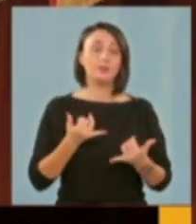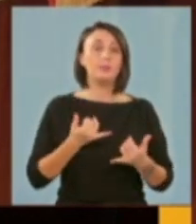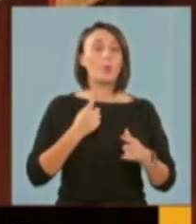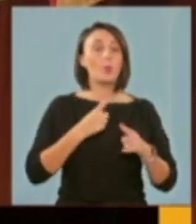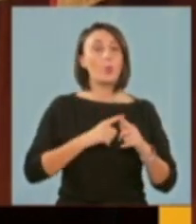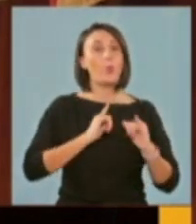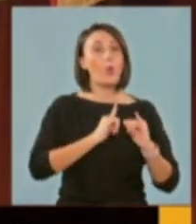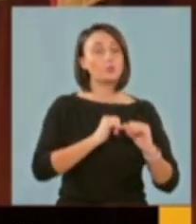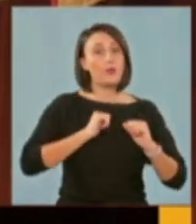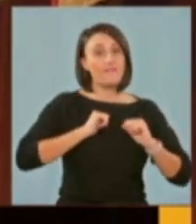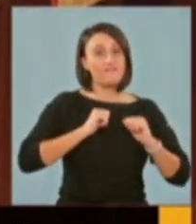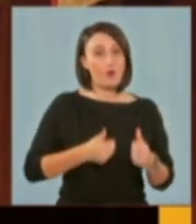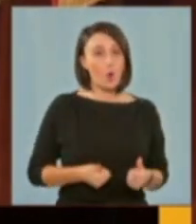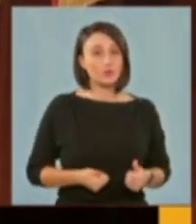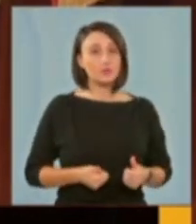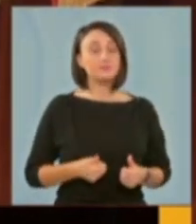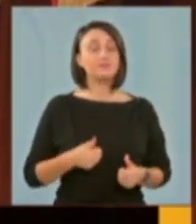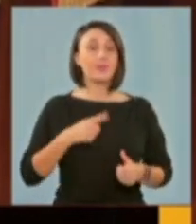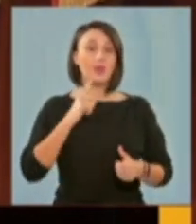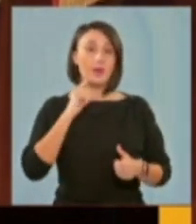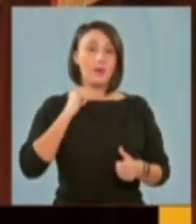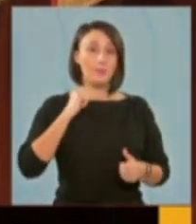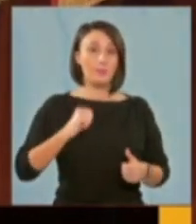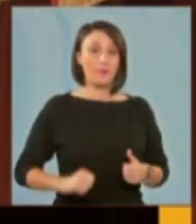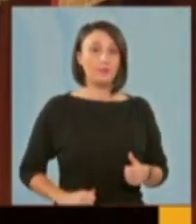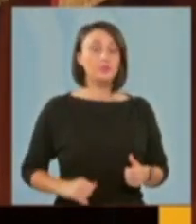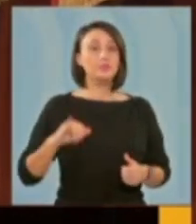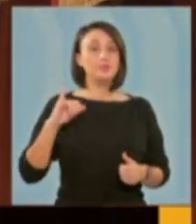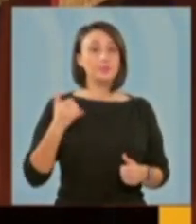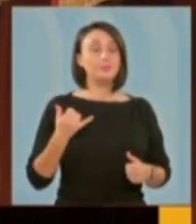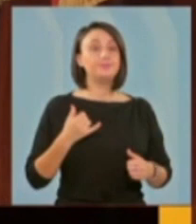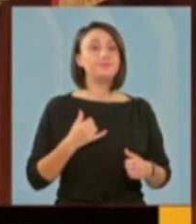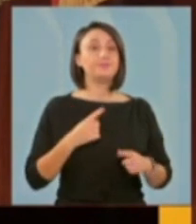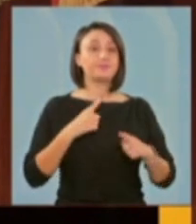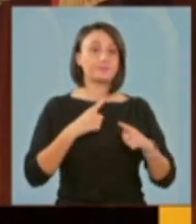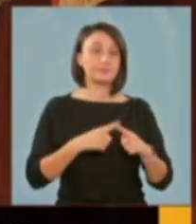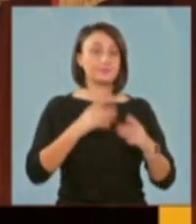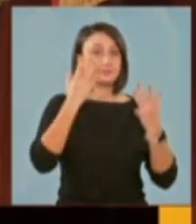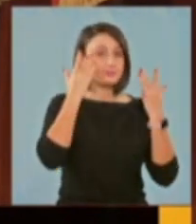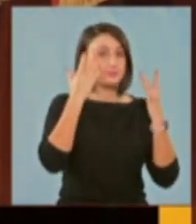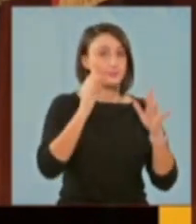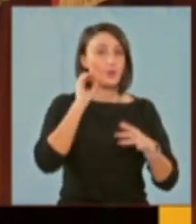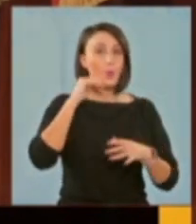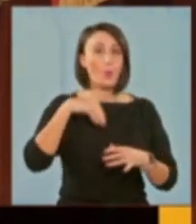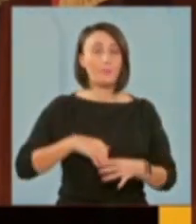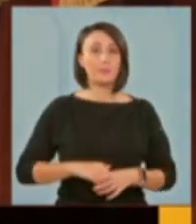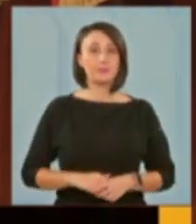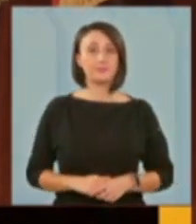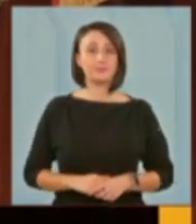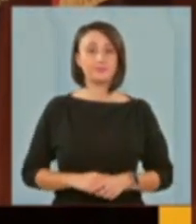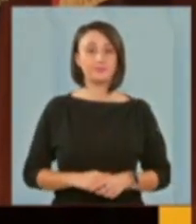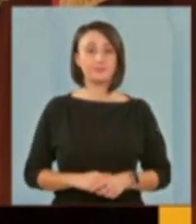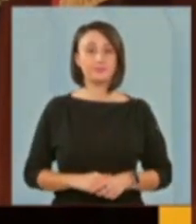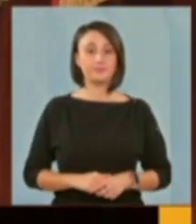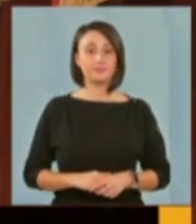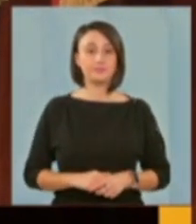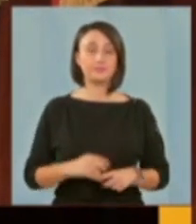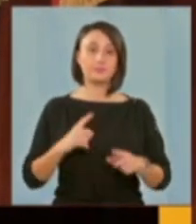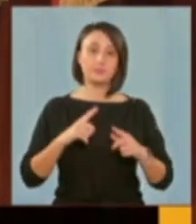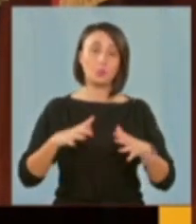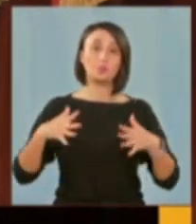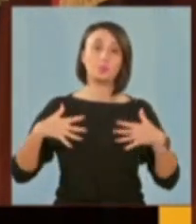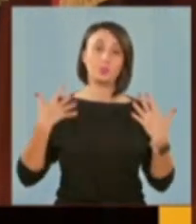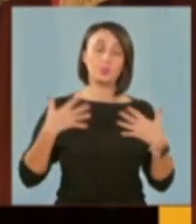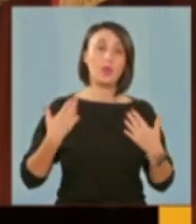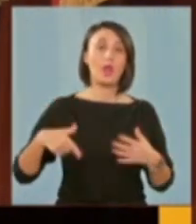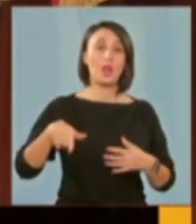prin efortul, prin profesionalismul și prin dedicarea oamenilor, prin